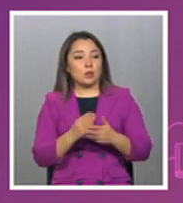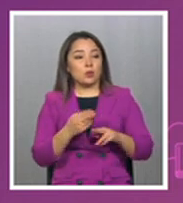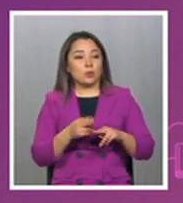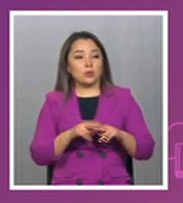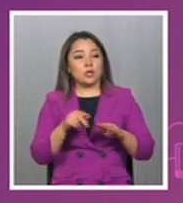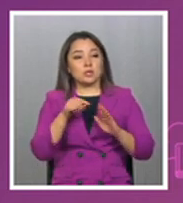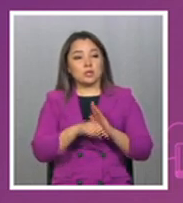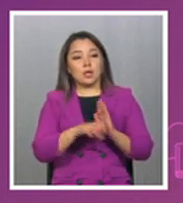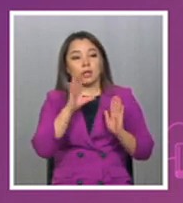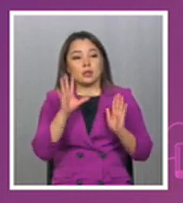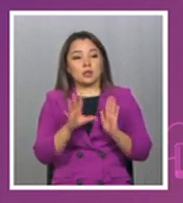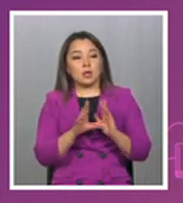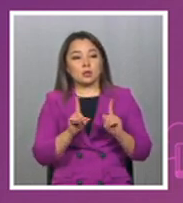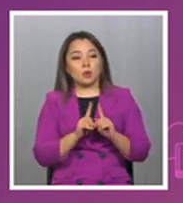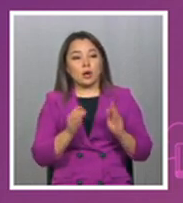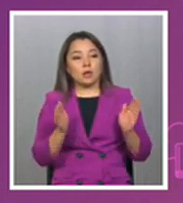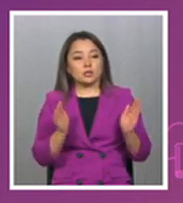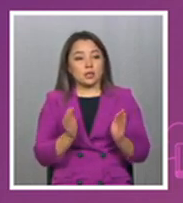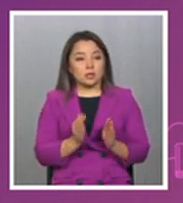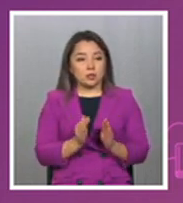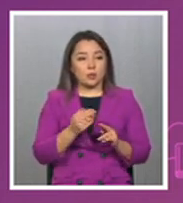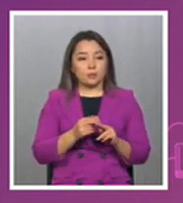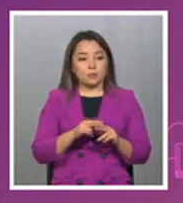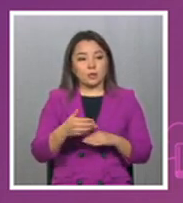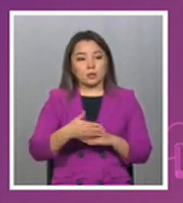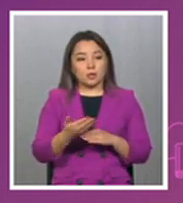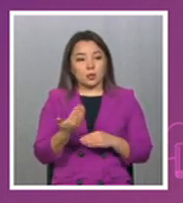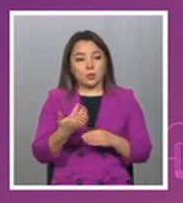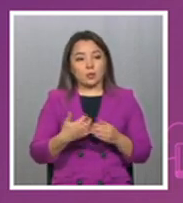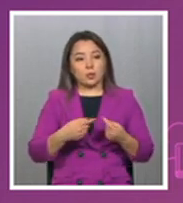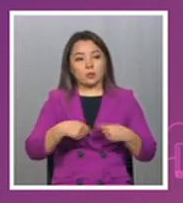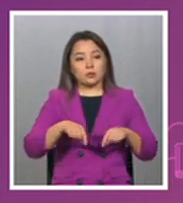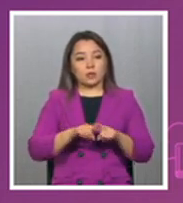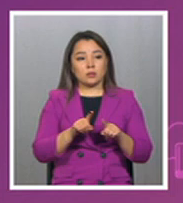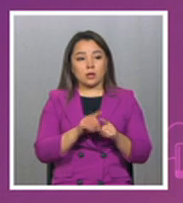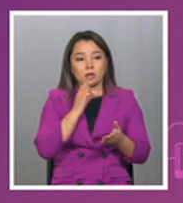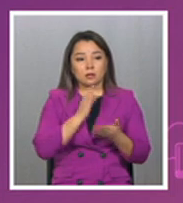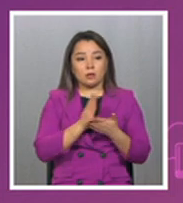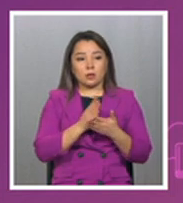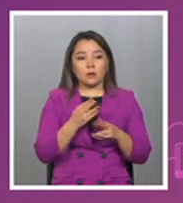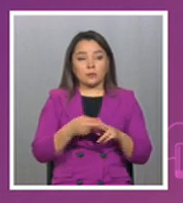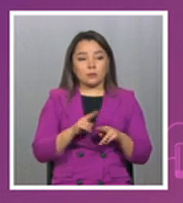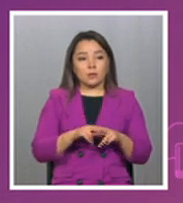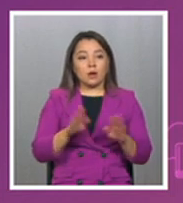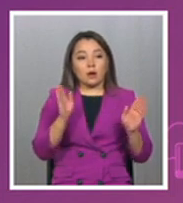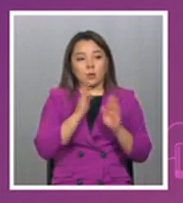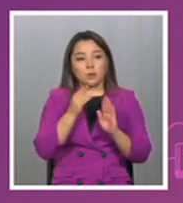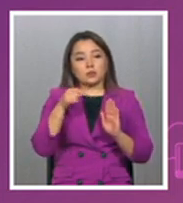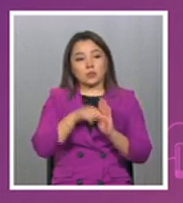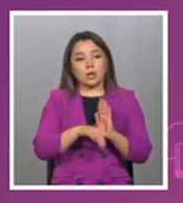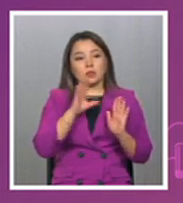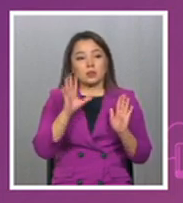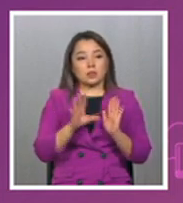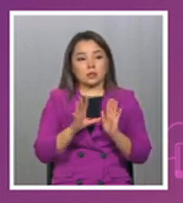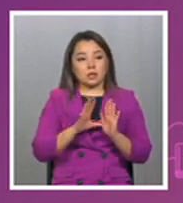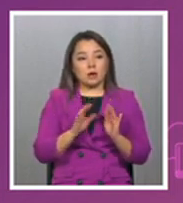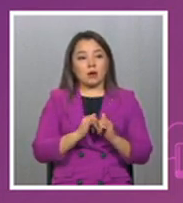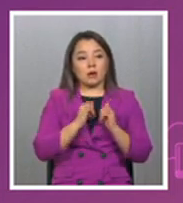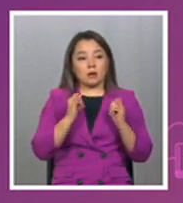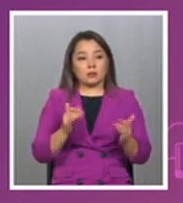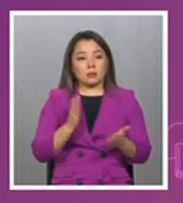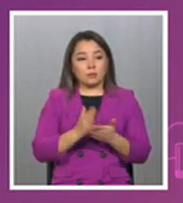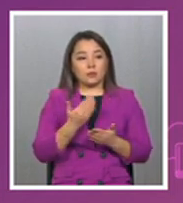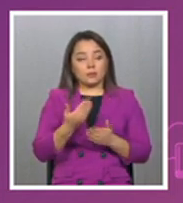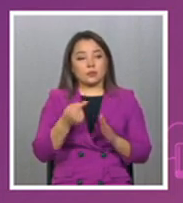ішкі энергиясы да азаяды. Ол сыртқы ортаға беріледі. Сәйкесінше, ауаның ішкі энергиясын арттырады.